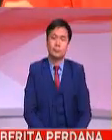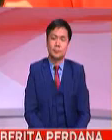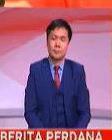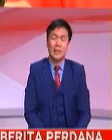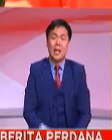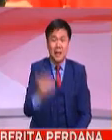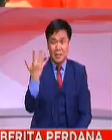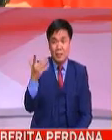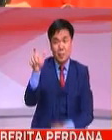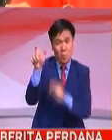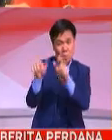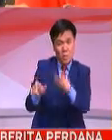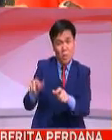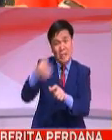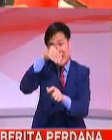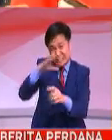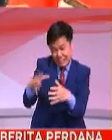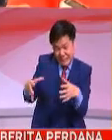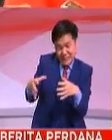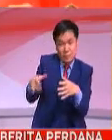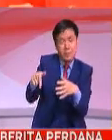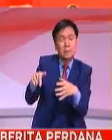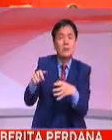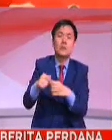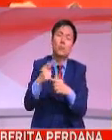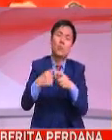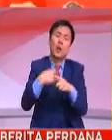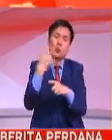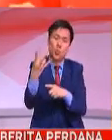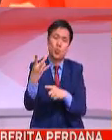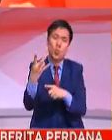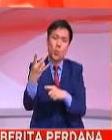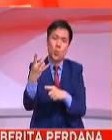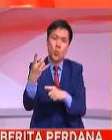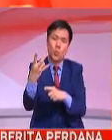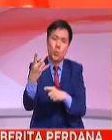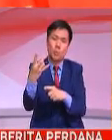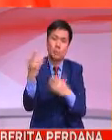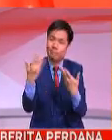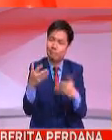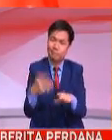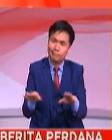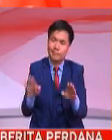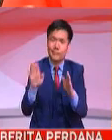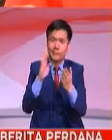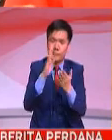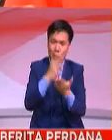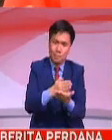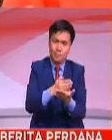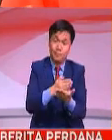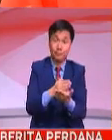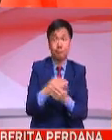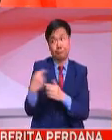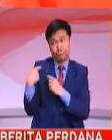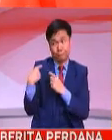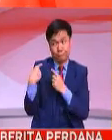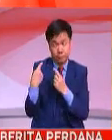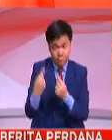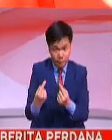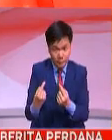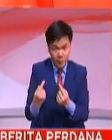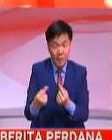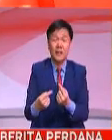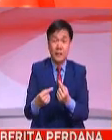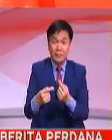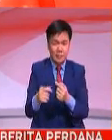Ada 5 kes tapi berlaku pada bulan 7. Bulan 7 hari itu. Jadi susulan daripada situ